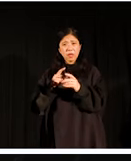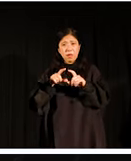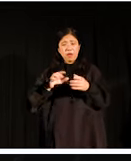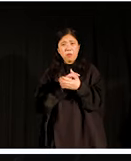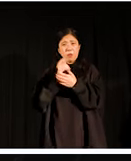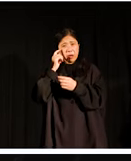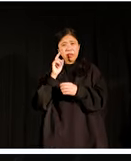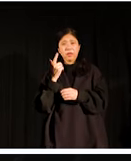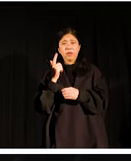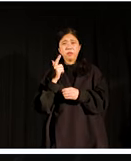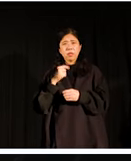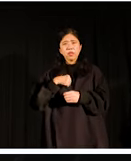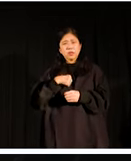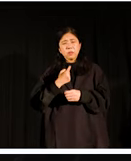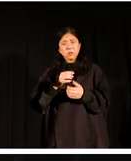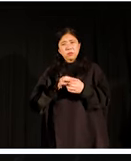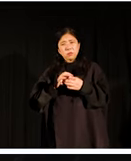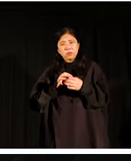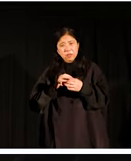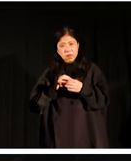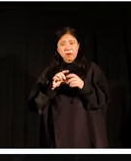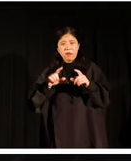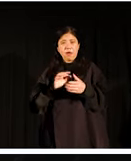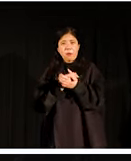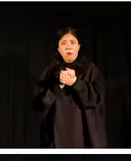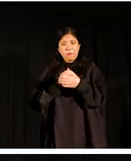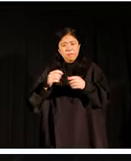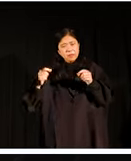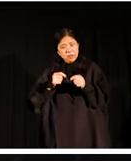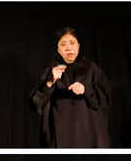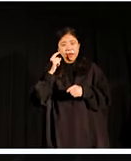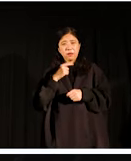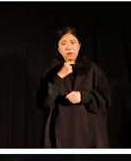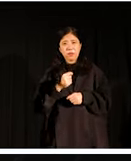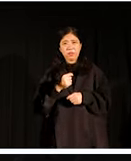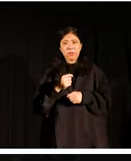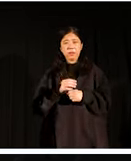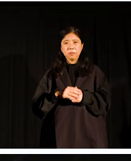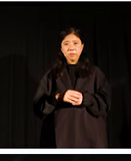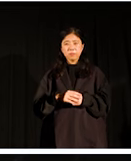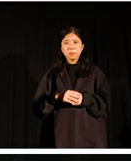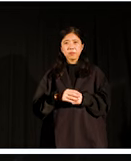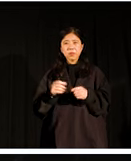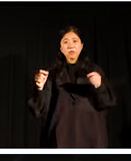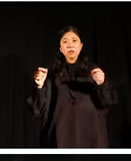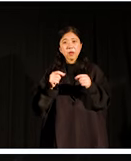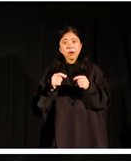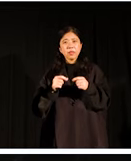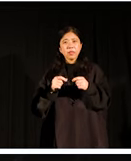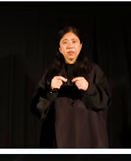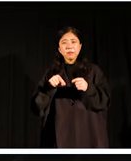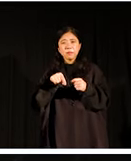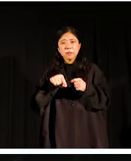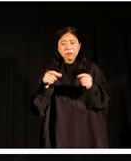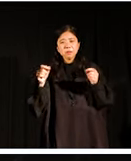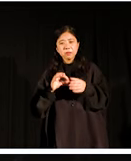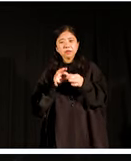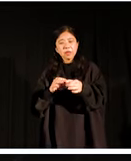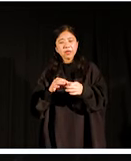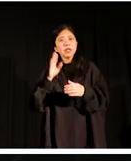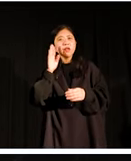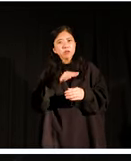して捉えてもらう必要があるのかなという風に思います戦争体験者と離れていく世代へ伝わりやすい展示に変えたというお話がありまし